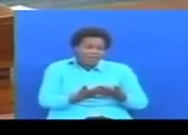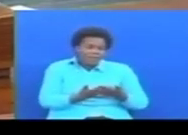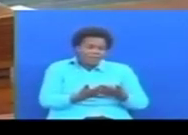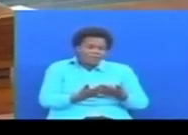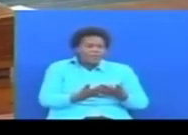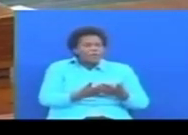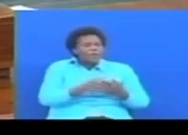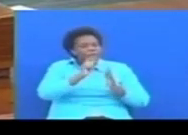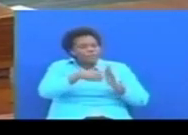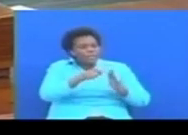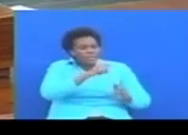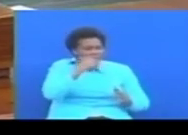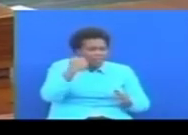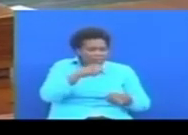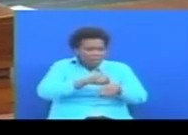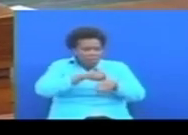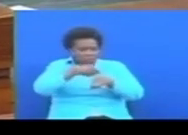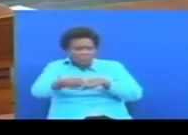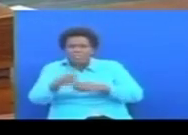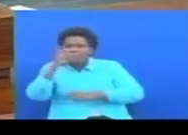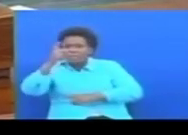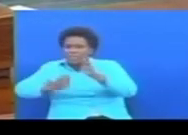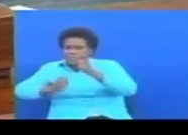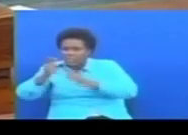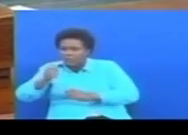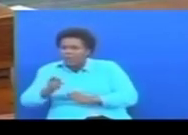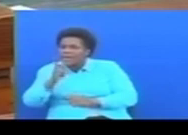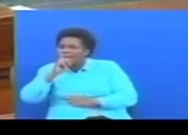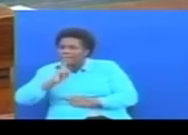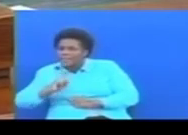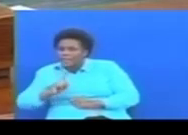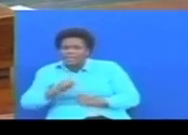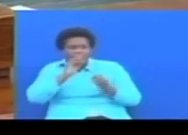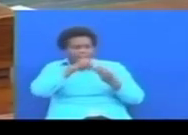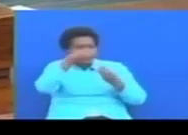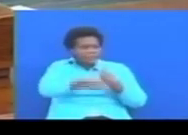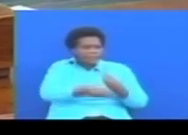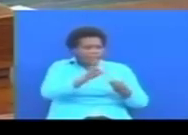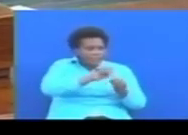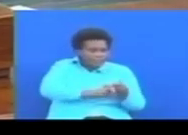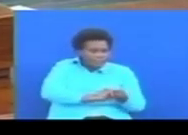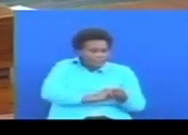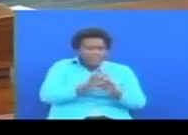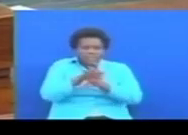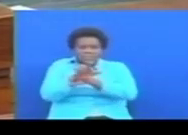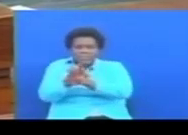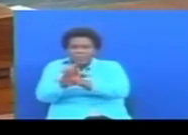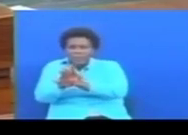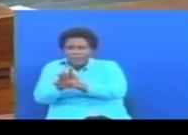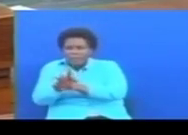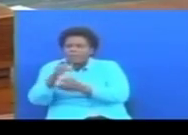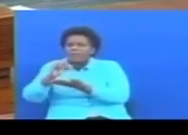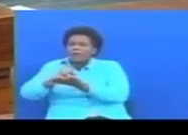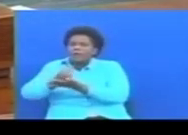nyama, ngozi, maziwa, asali, ndizi, miwa, kahawa na samaki. Aidha,